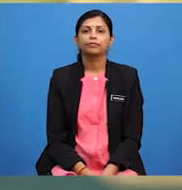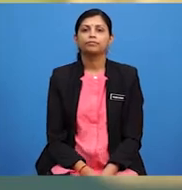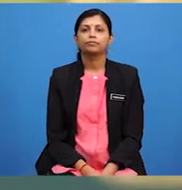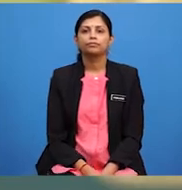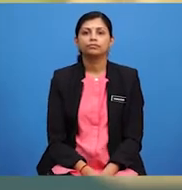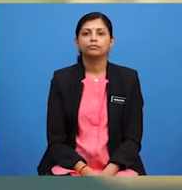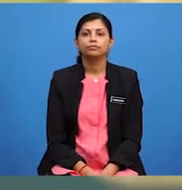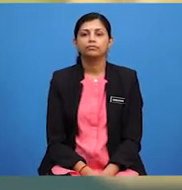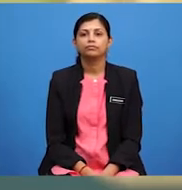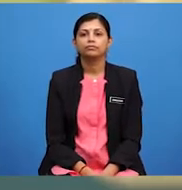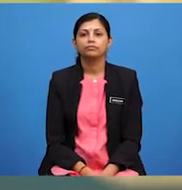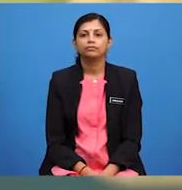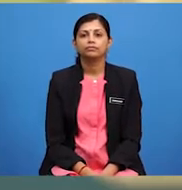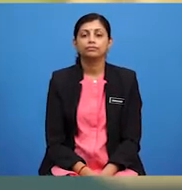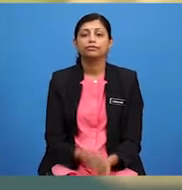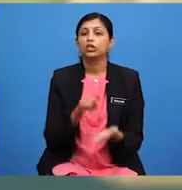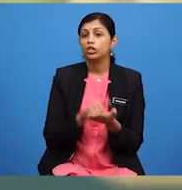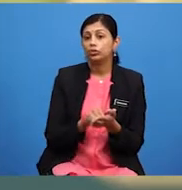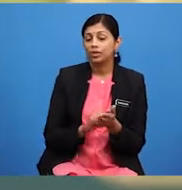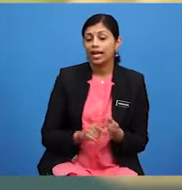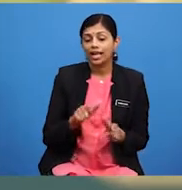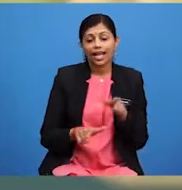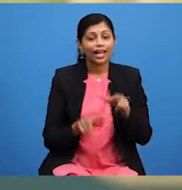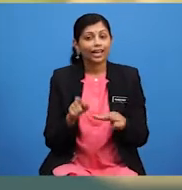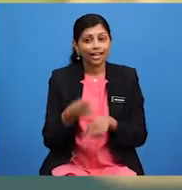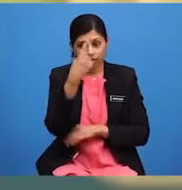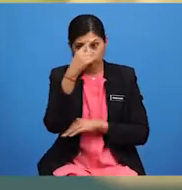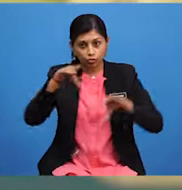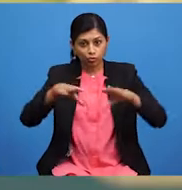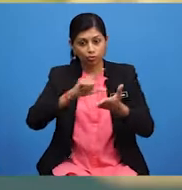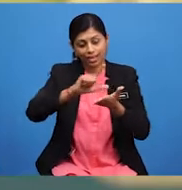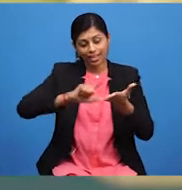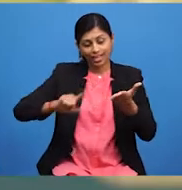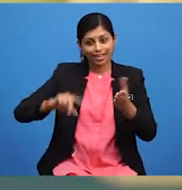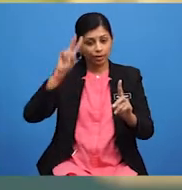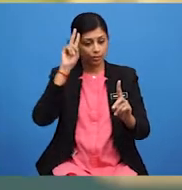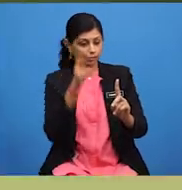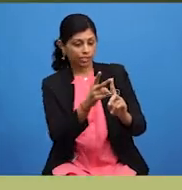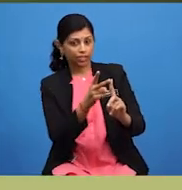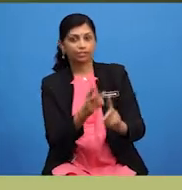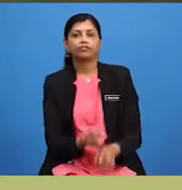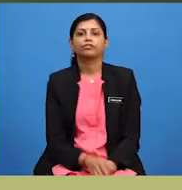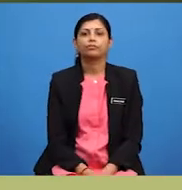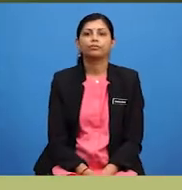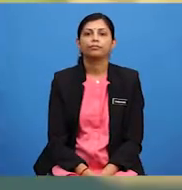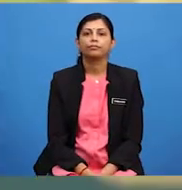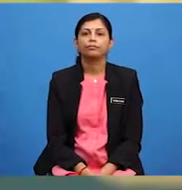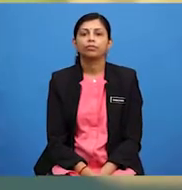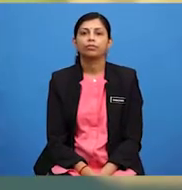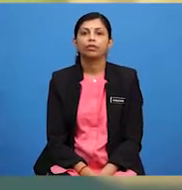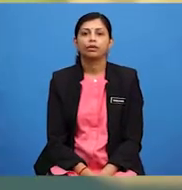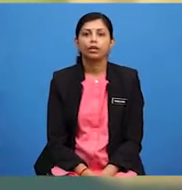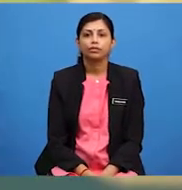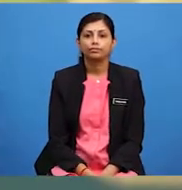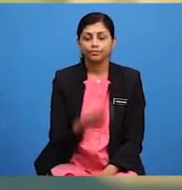murid-murid. Begitulah langkah-langkah untuk melakar lakaran perspektif. Baiklah, murid-murid. Di